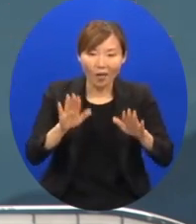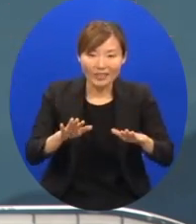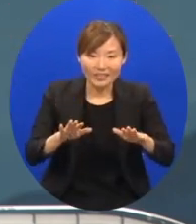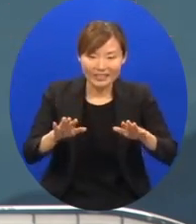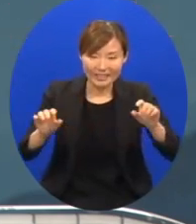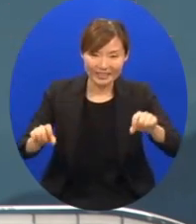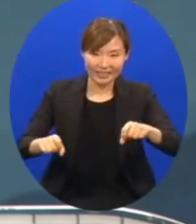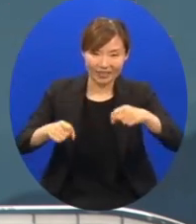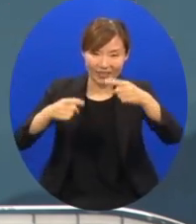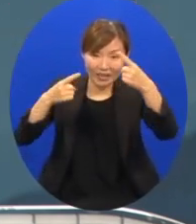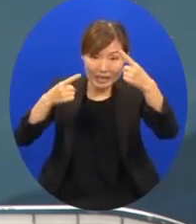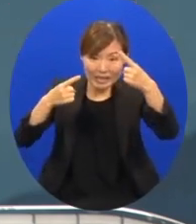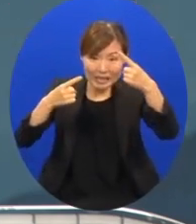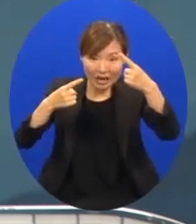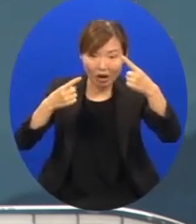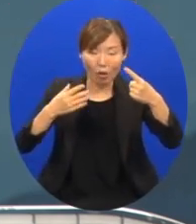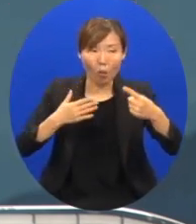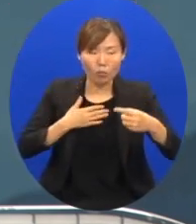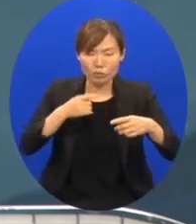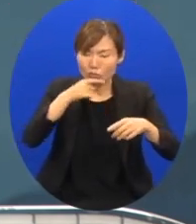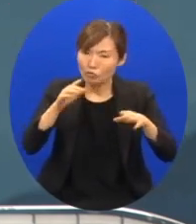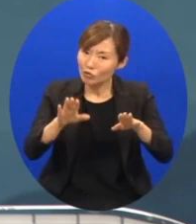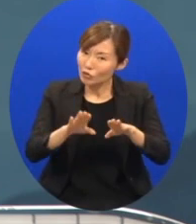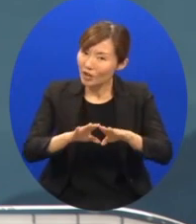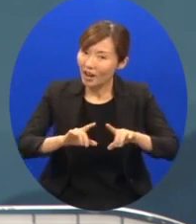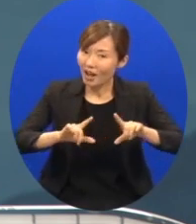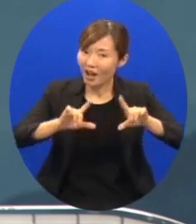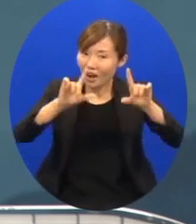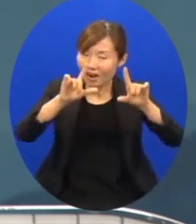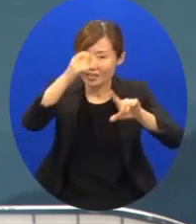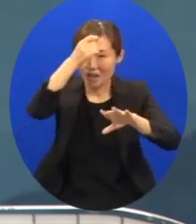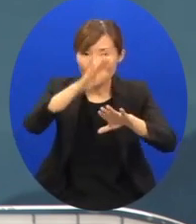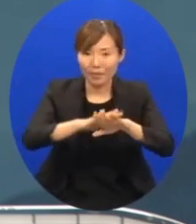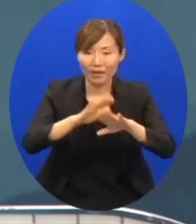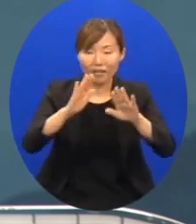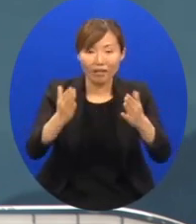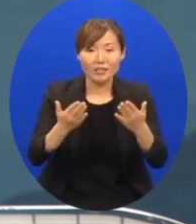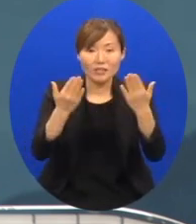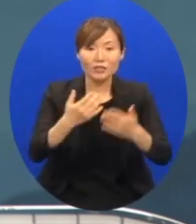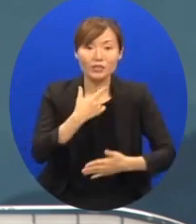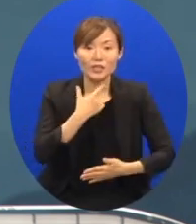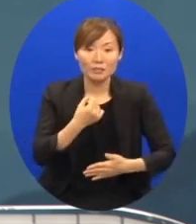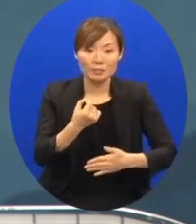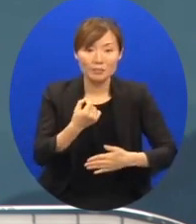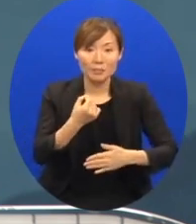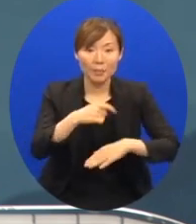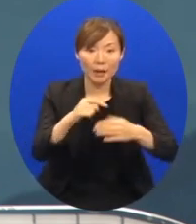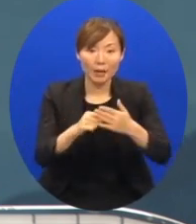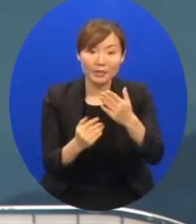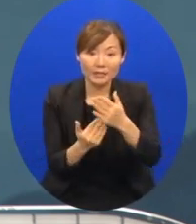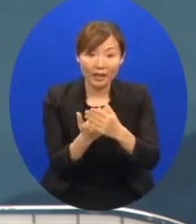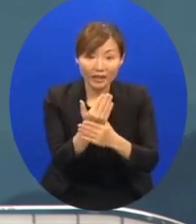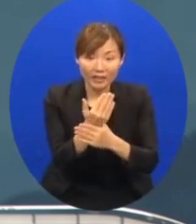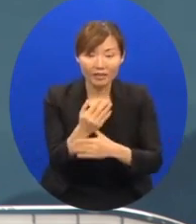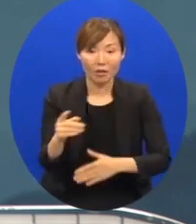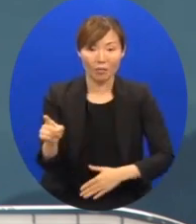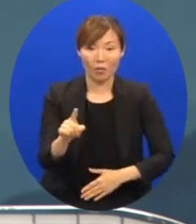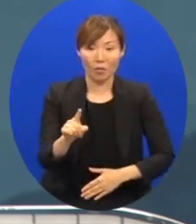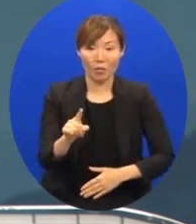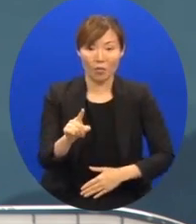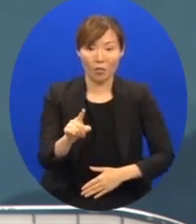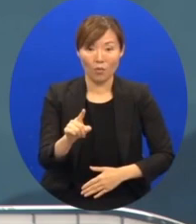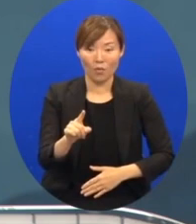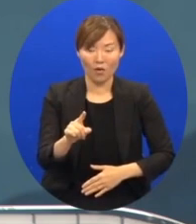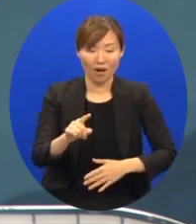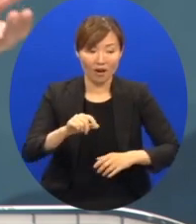오늘이 주 일이지 예배 드리러 가야 돼 도 지체 여러분 안에 무슨 역사가 일어나